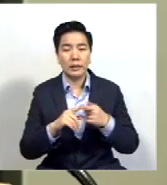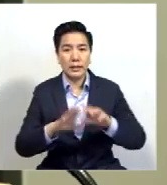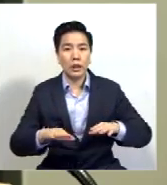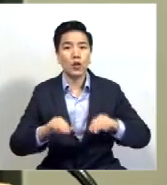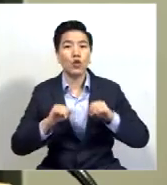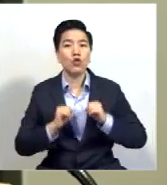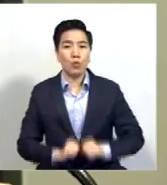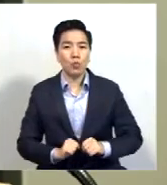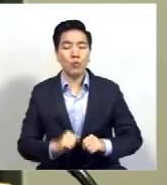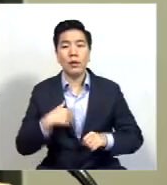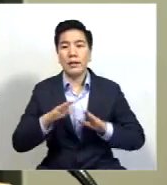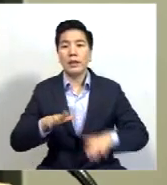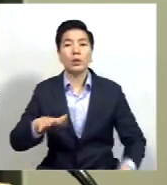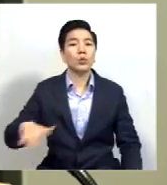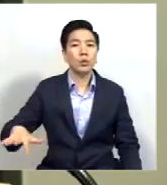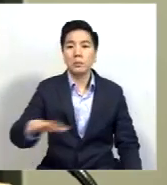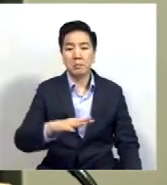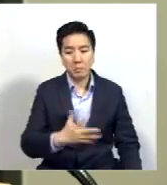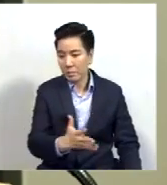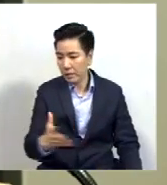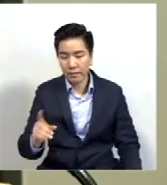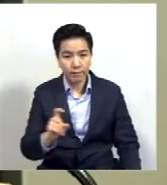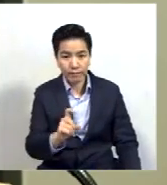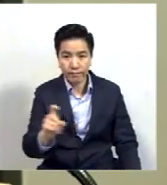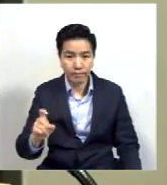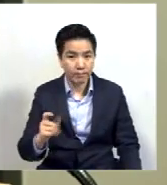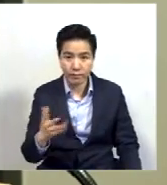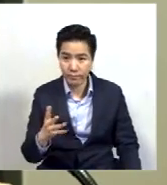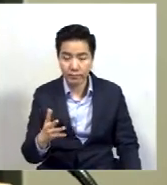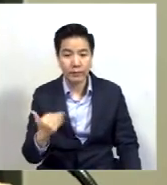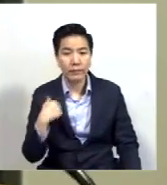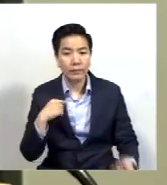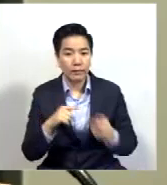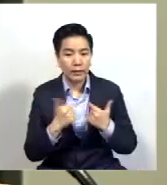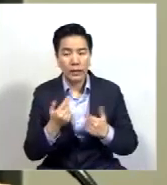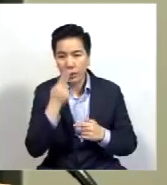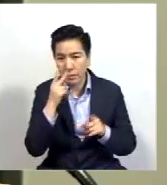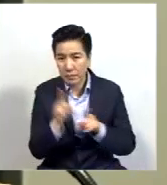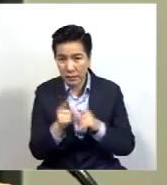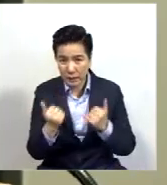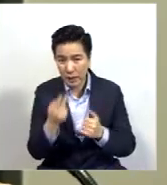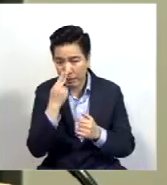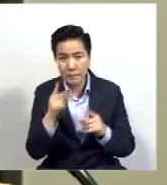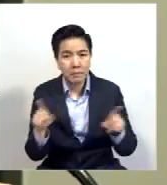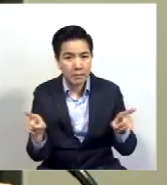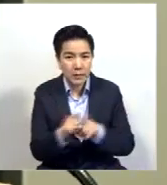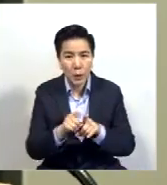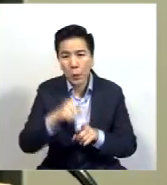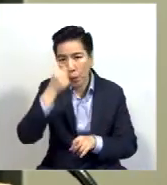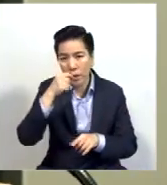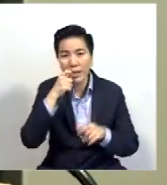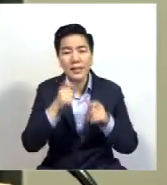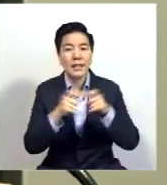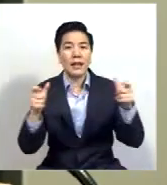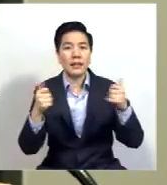มหรือเด็กทั่วไปเนี่ยแทบจะไม่มีเลยที่เสียชีวิตครับเพราะฉะนั้นอาการแบบนี้ไม่ต่างกันเลยกับไข้หวัดใหญ่ไ